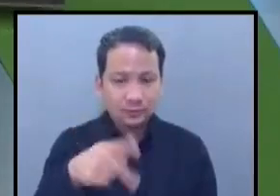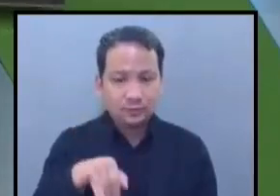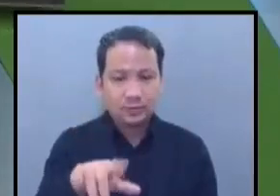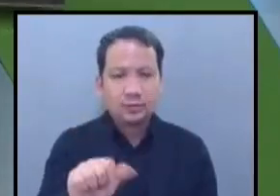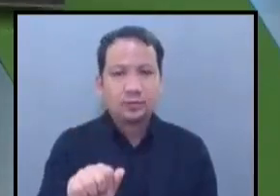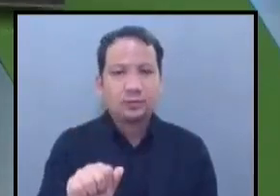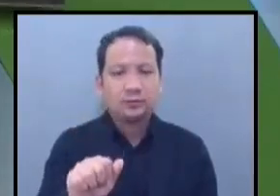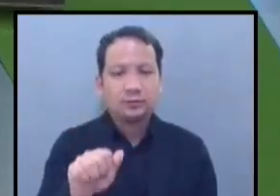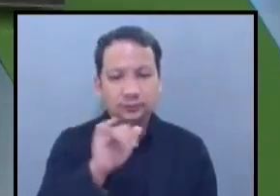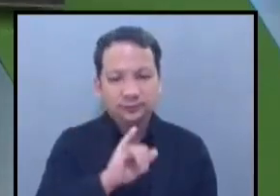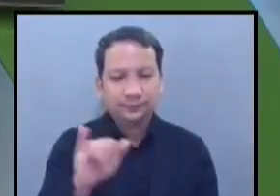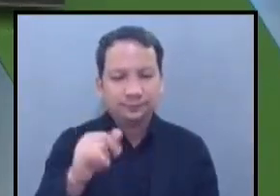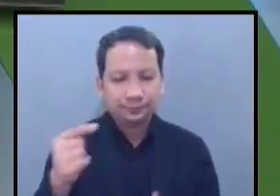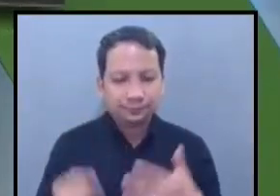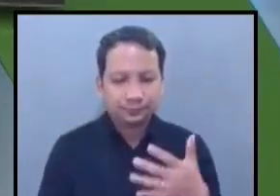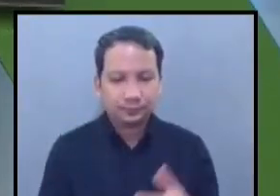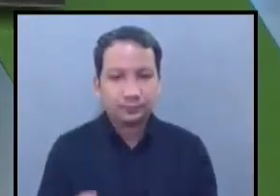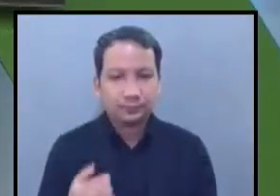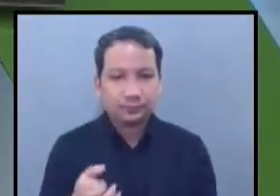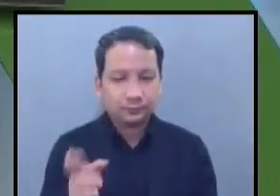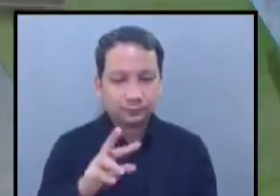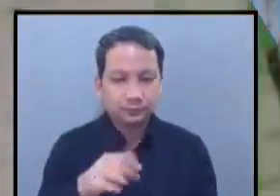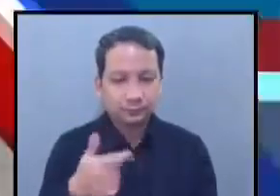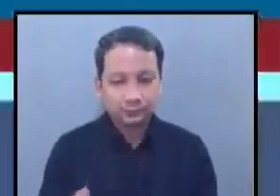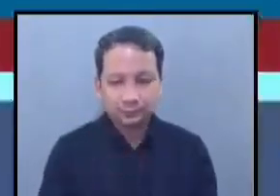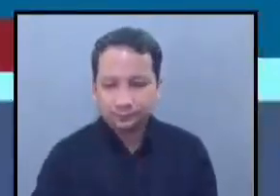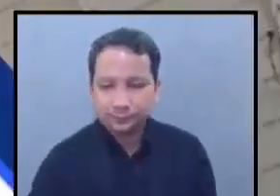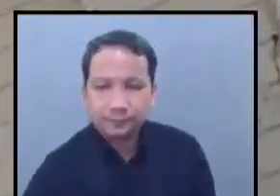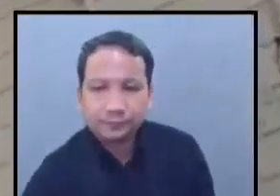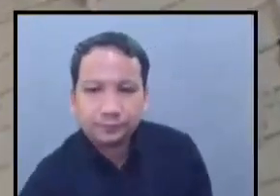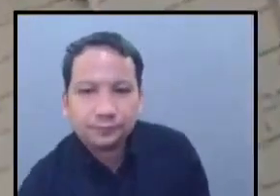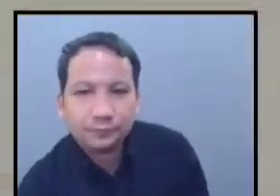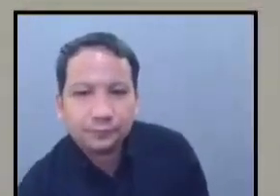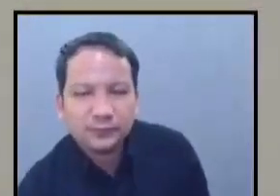sa detalye. Rise and shine, Joya.